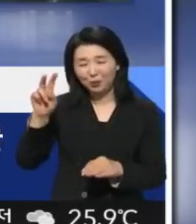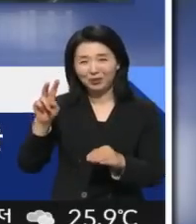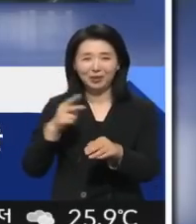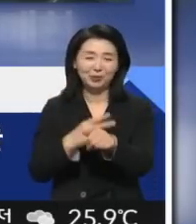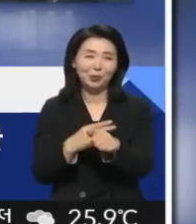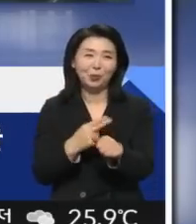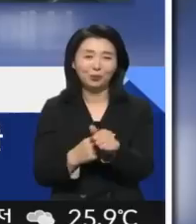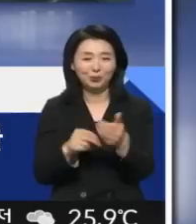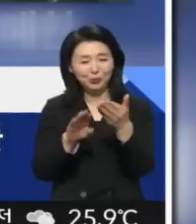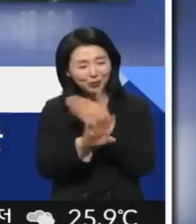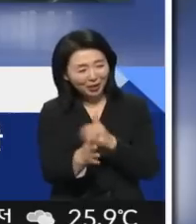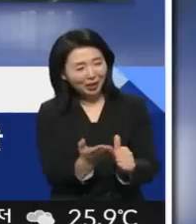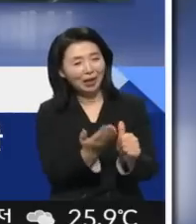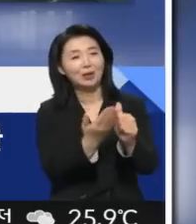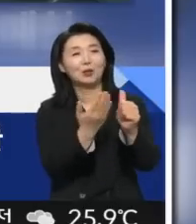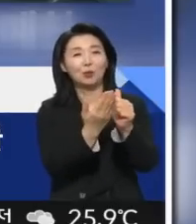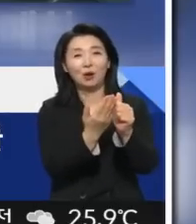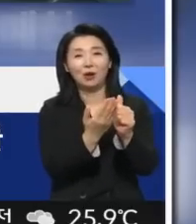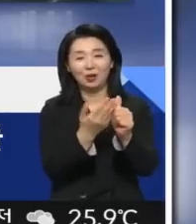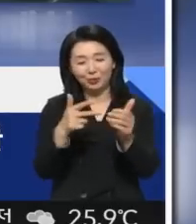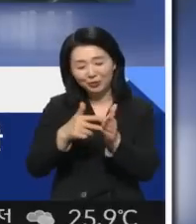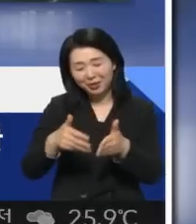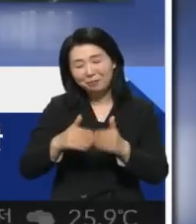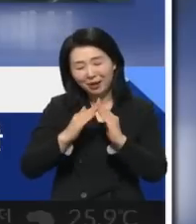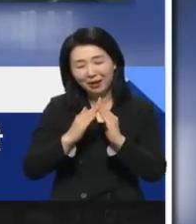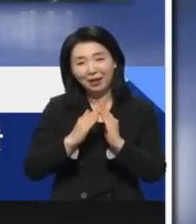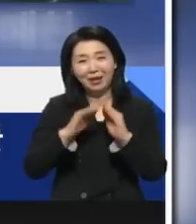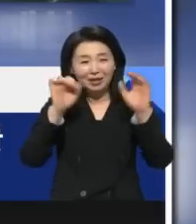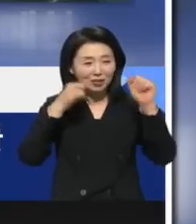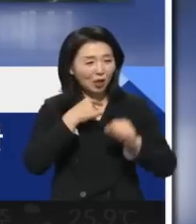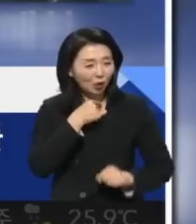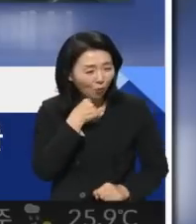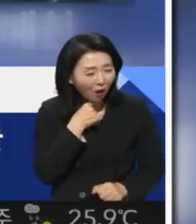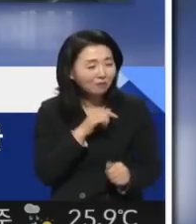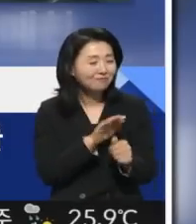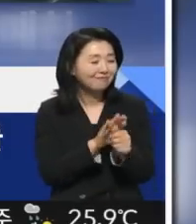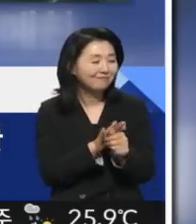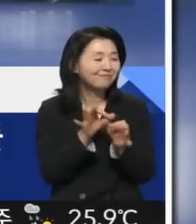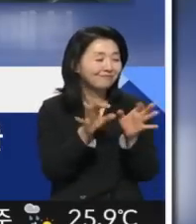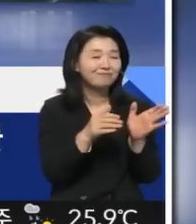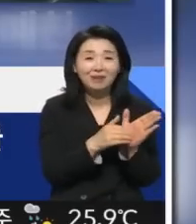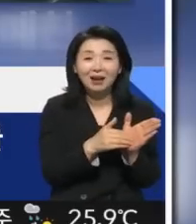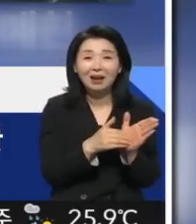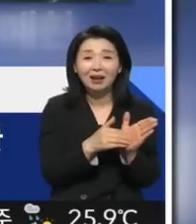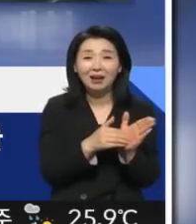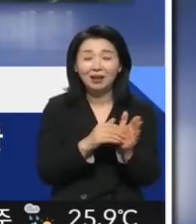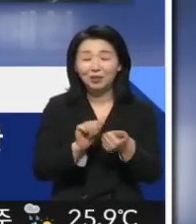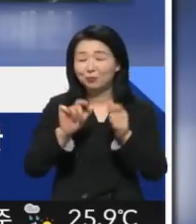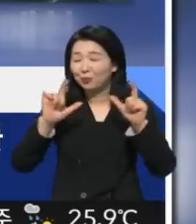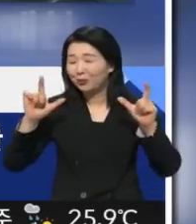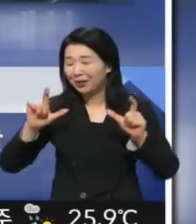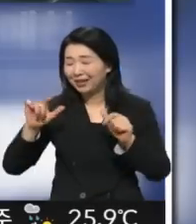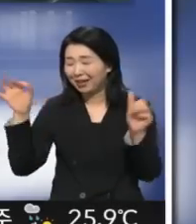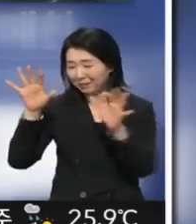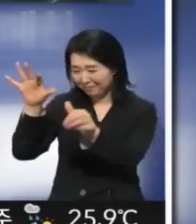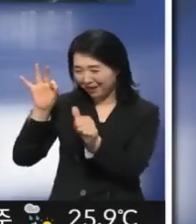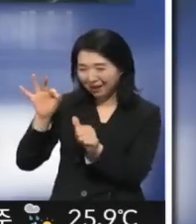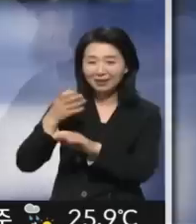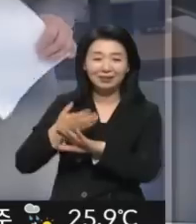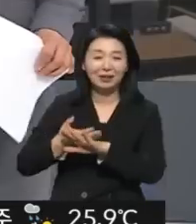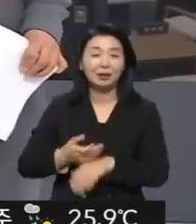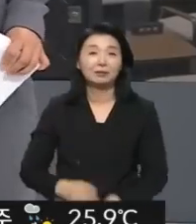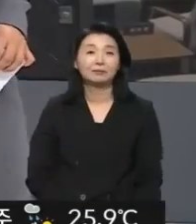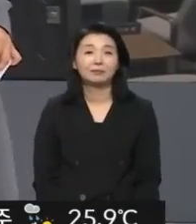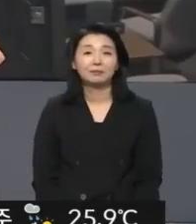양성했고 재단을 통해 어려운 체육 꿈나무들도 왔기 때문에 스포츠 스타의 깜짝 발탁과는 좀 결이 다르다.